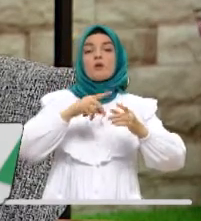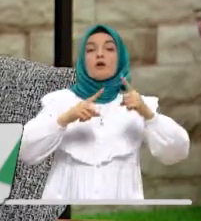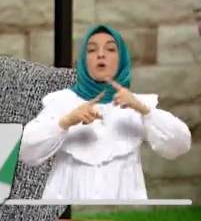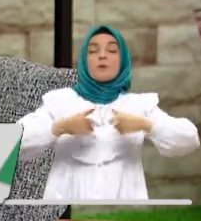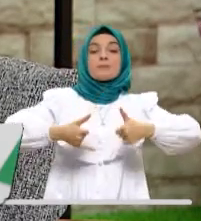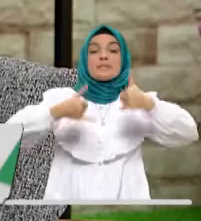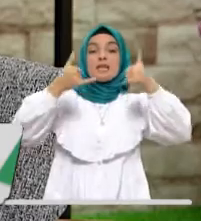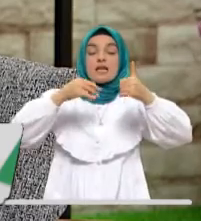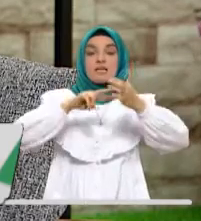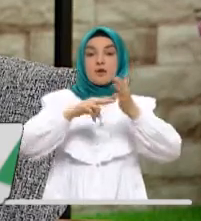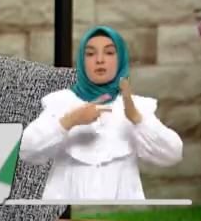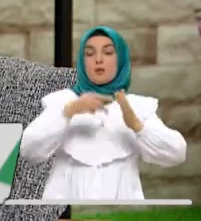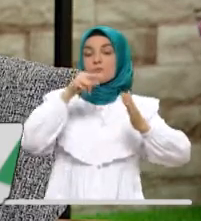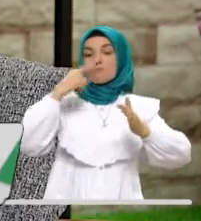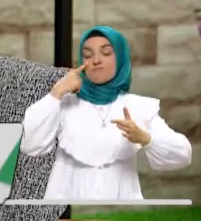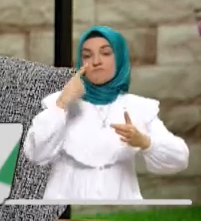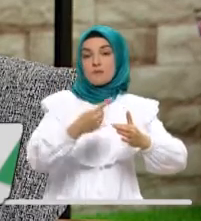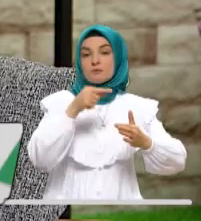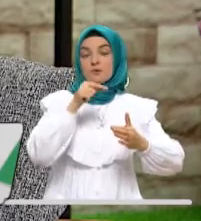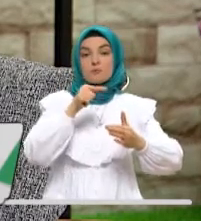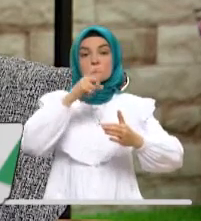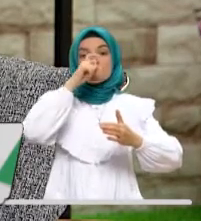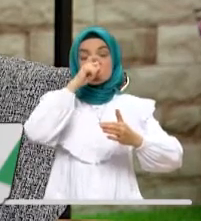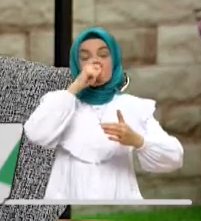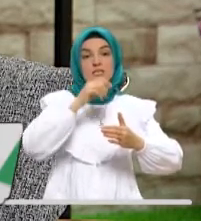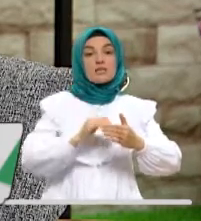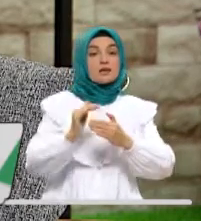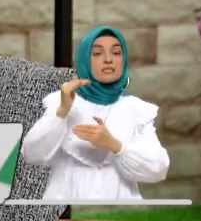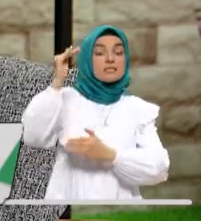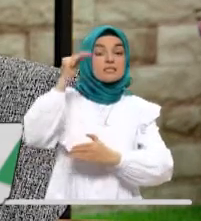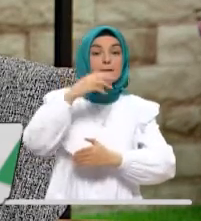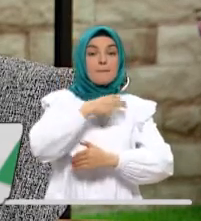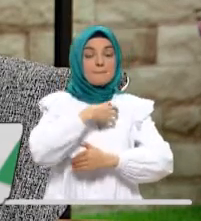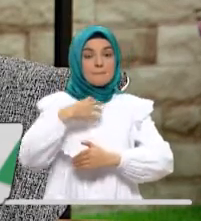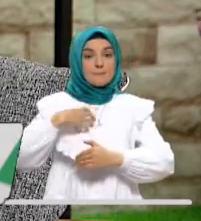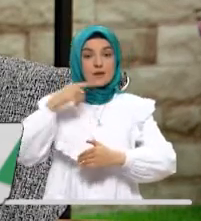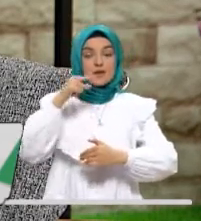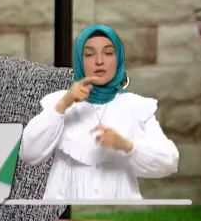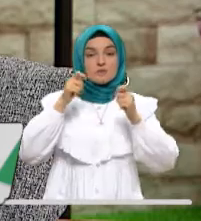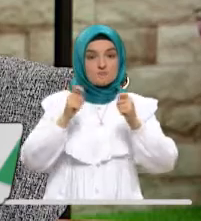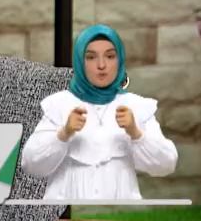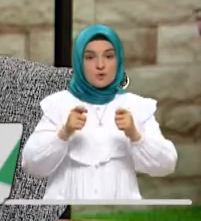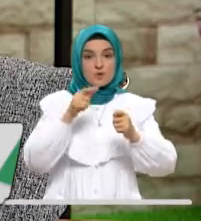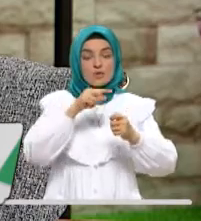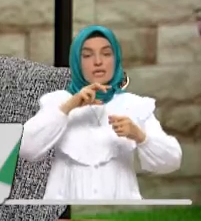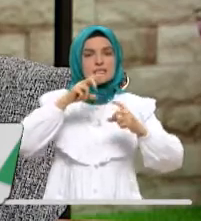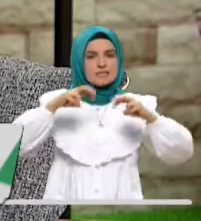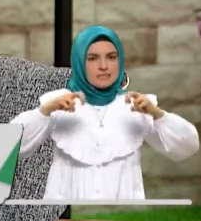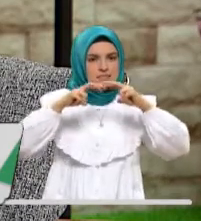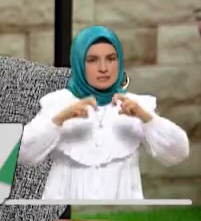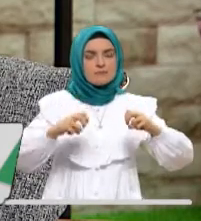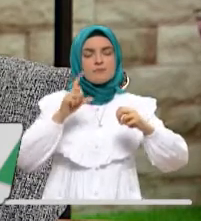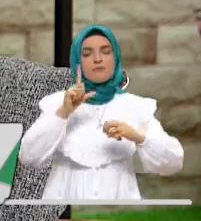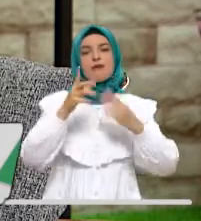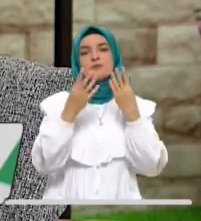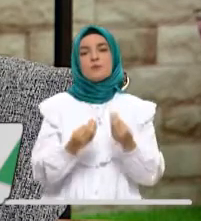yönetilmiş. İşte bu hengamede baktığınız zaman bu padişahları yetiştiren padişah anaları mutlak surette incelenmesi gerekiyor,